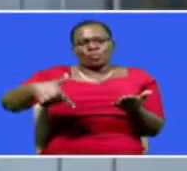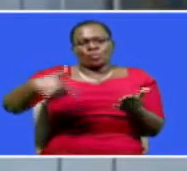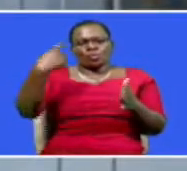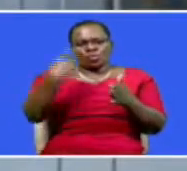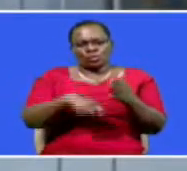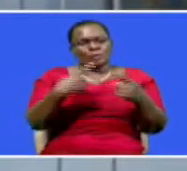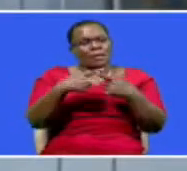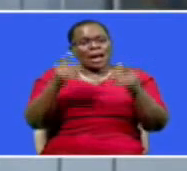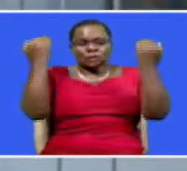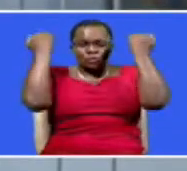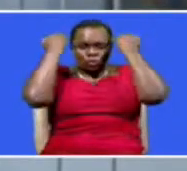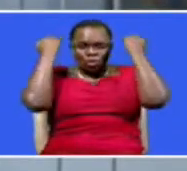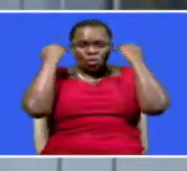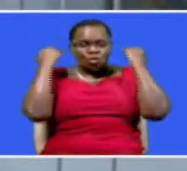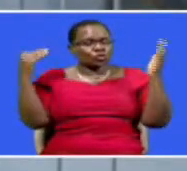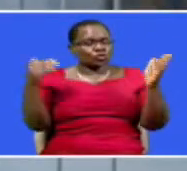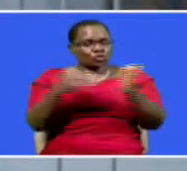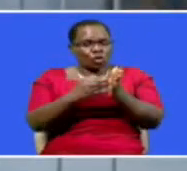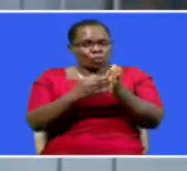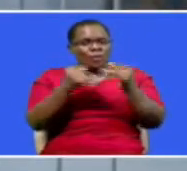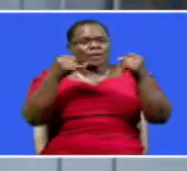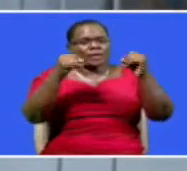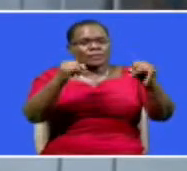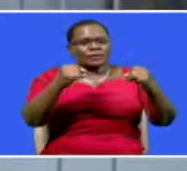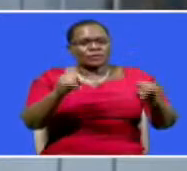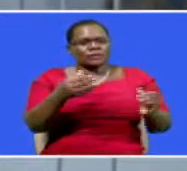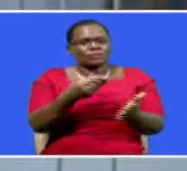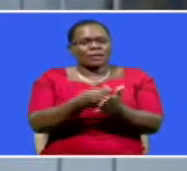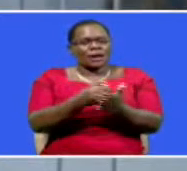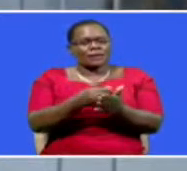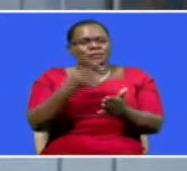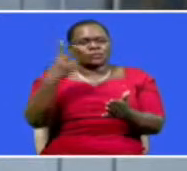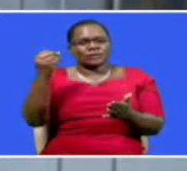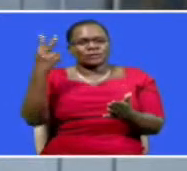licha ya mahakama kusitisha utekelezwaji wa sheria ya fedha mwaka